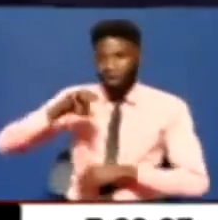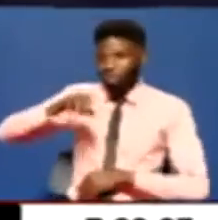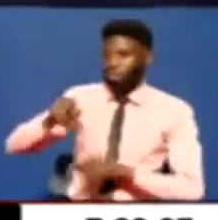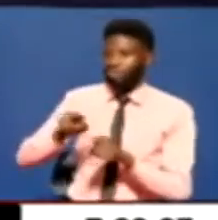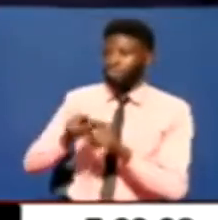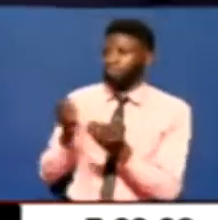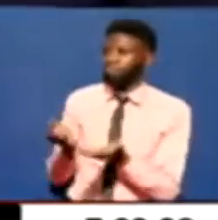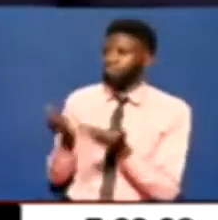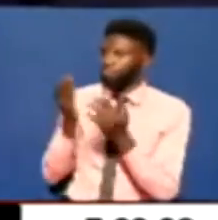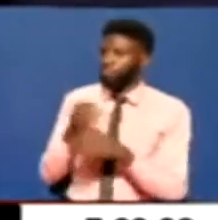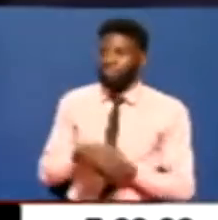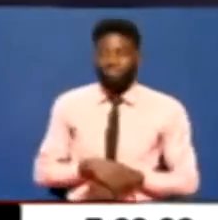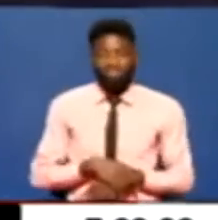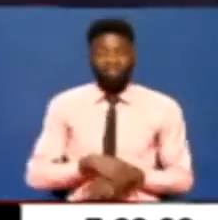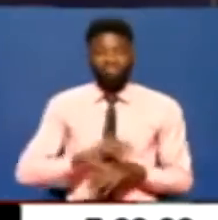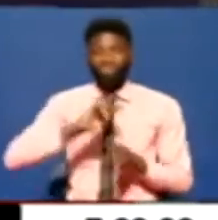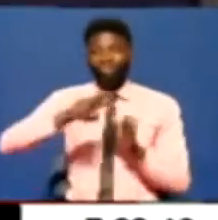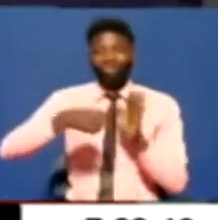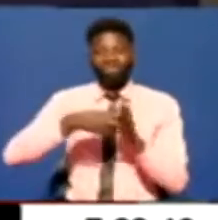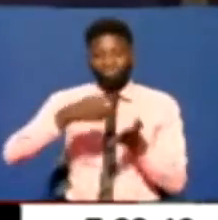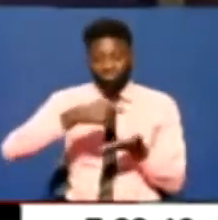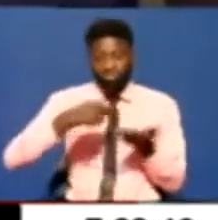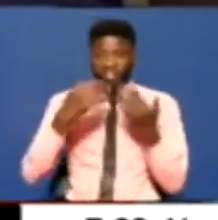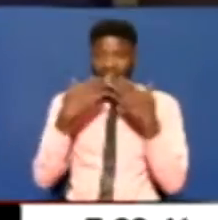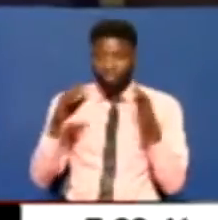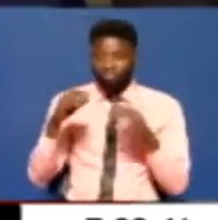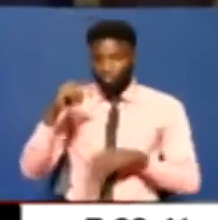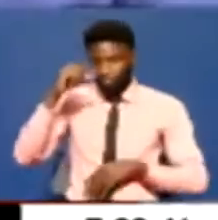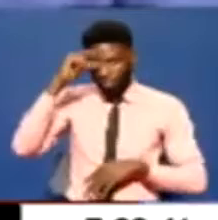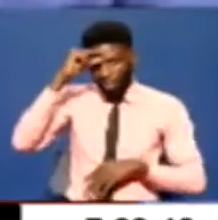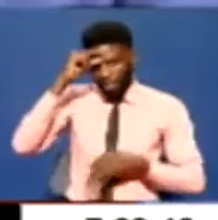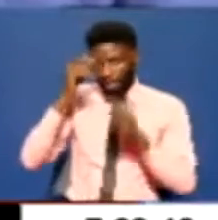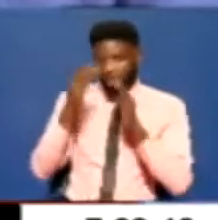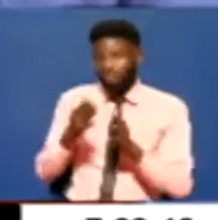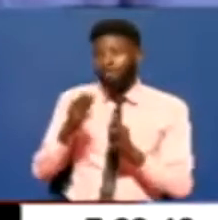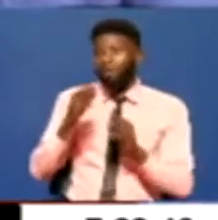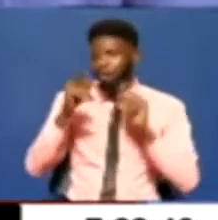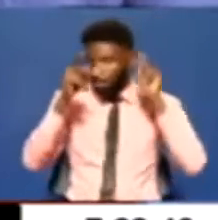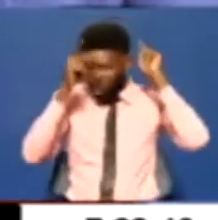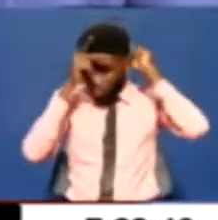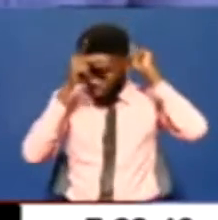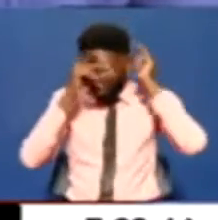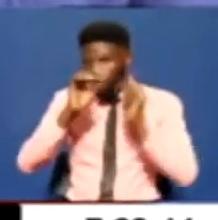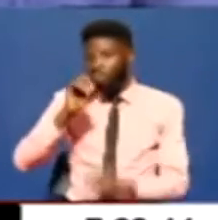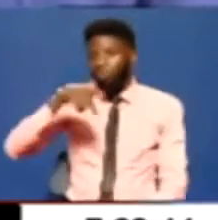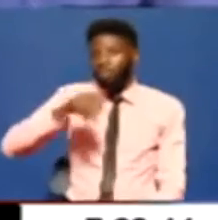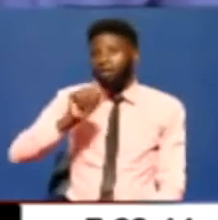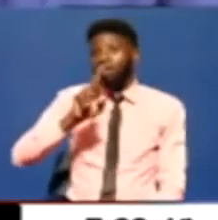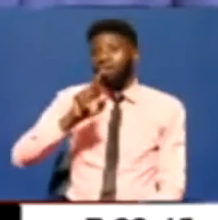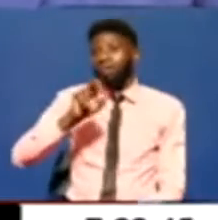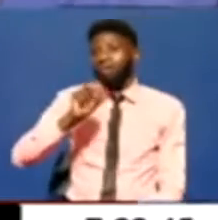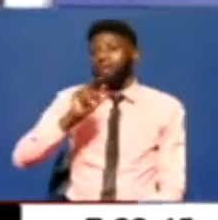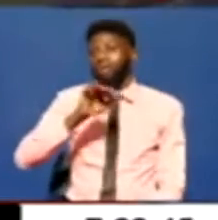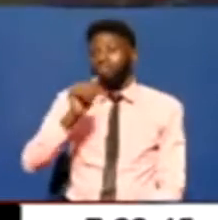Akizungumza baada ya kutia mkataba huo, gavana wa kaunti ya Kakamega Wycliffe Oparanya alitoa shukrani zake kwa kiongozi wa kampuni ya